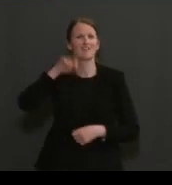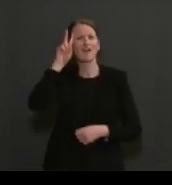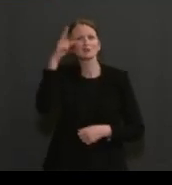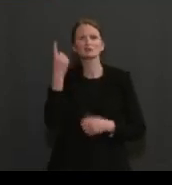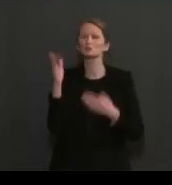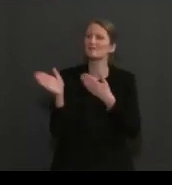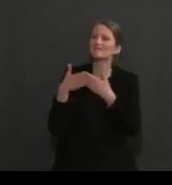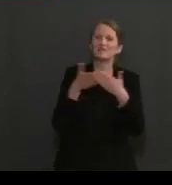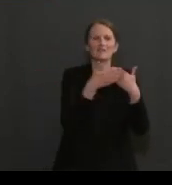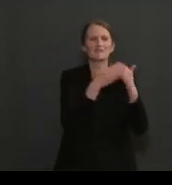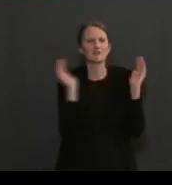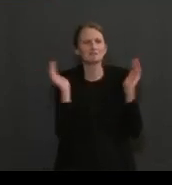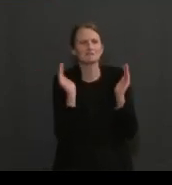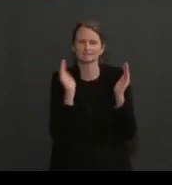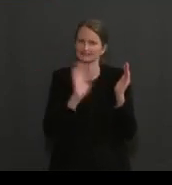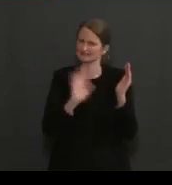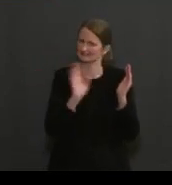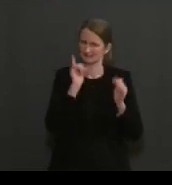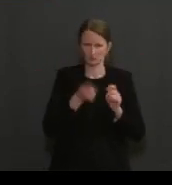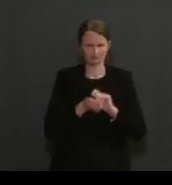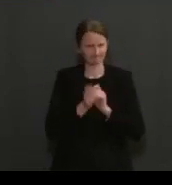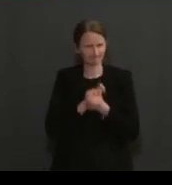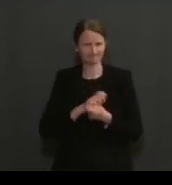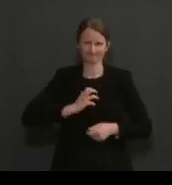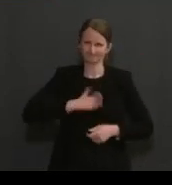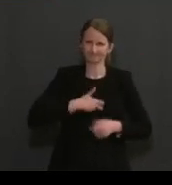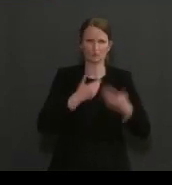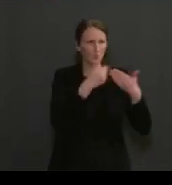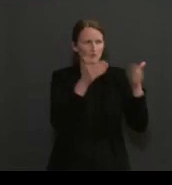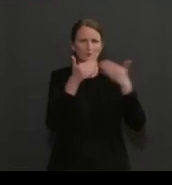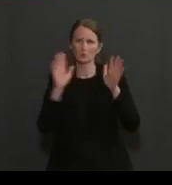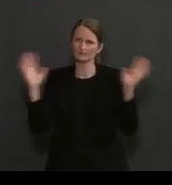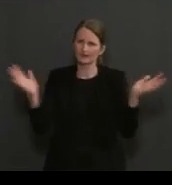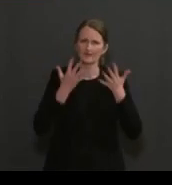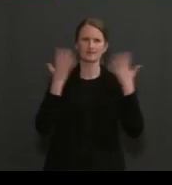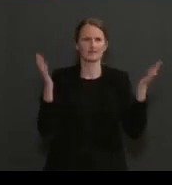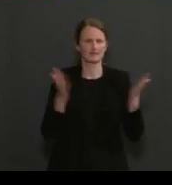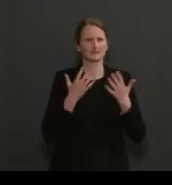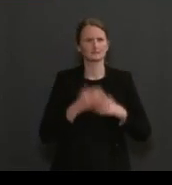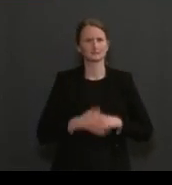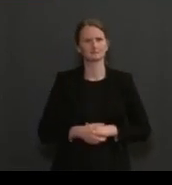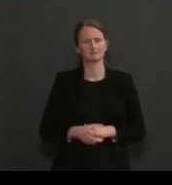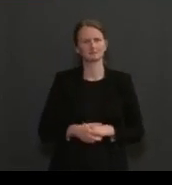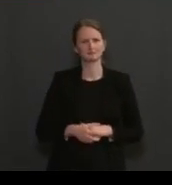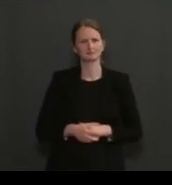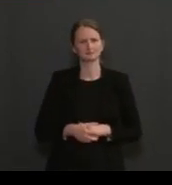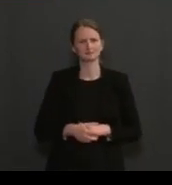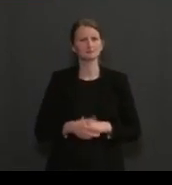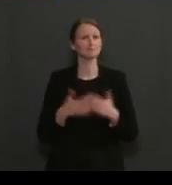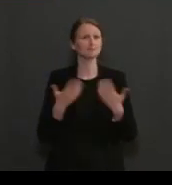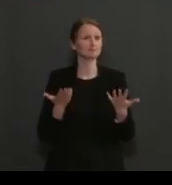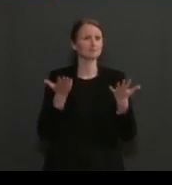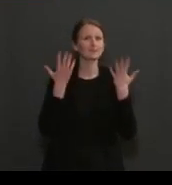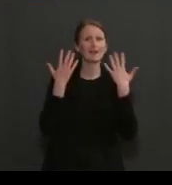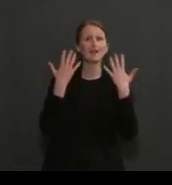pluie, avec sa température, avec le vent, n'est pas forcément agréable. Une ventilation continue, on